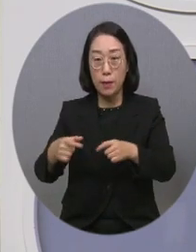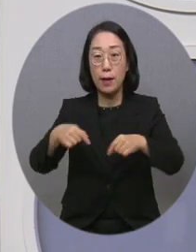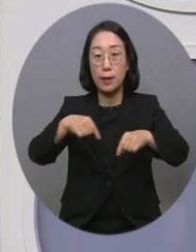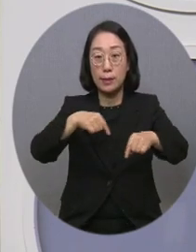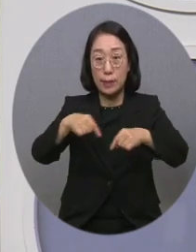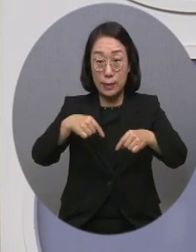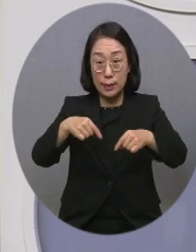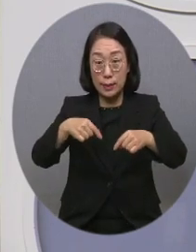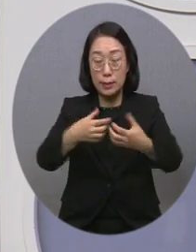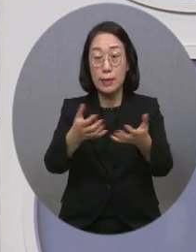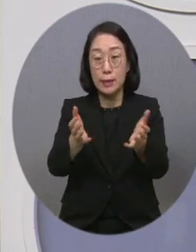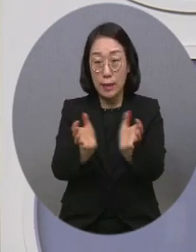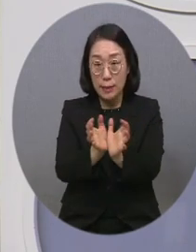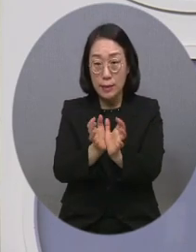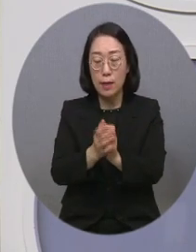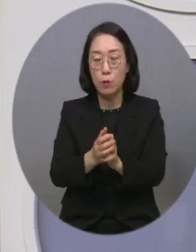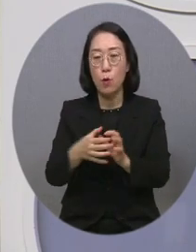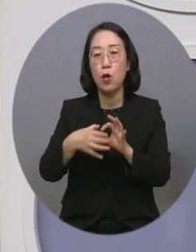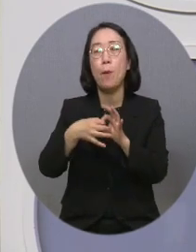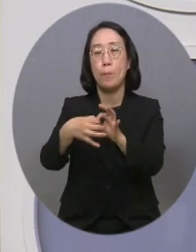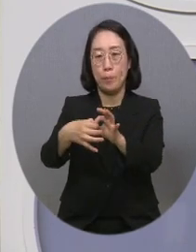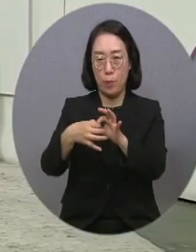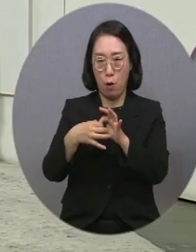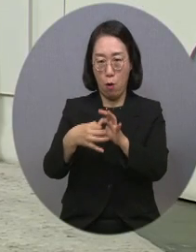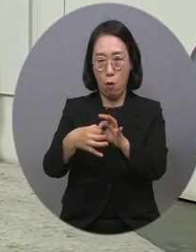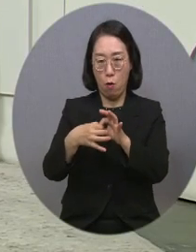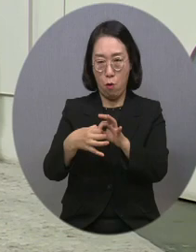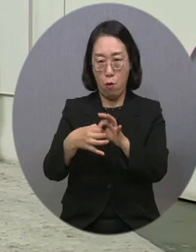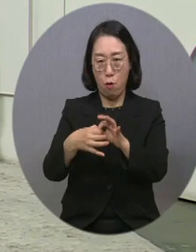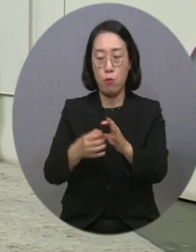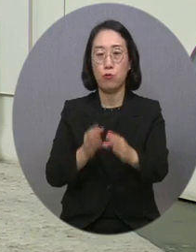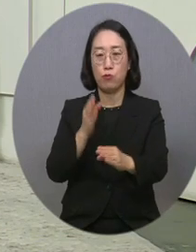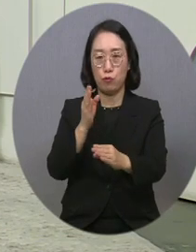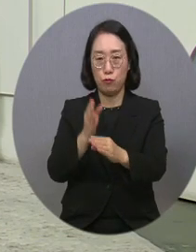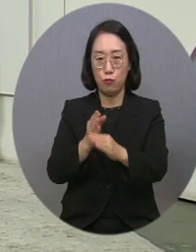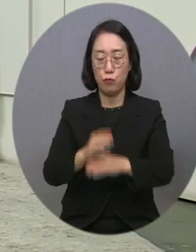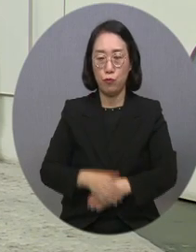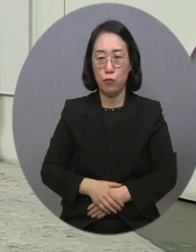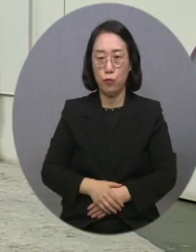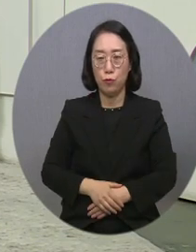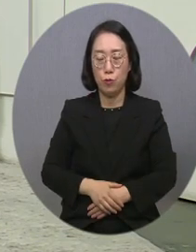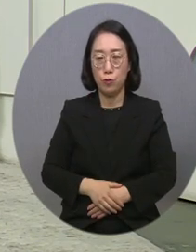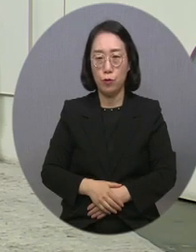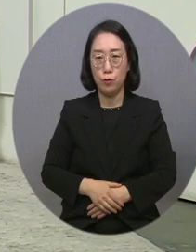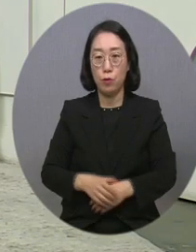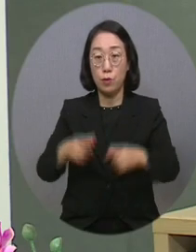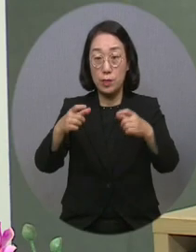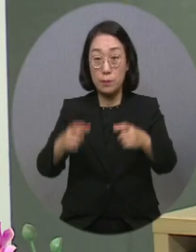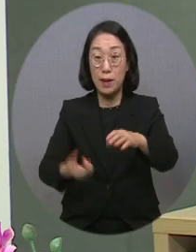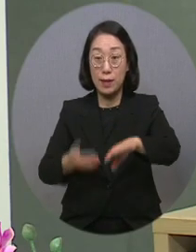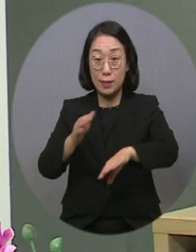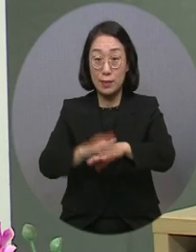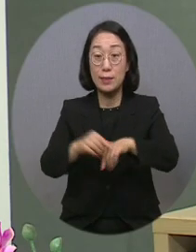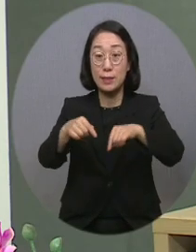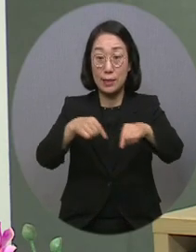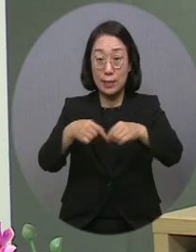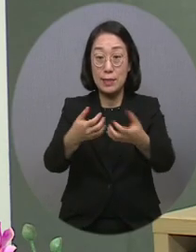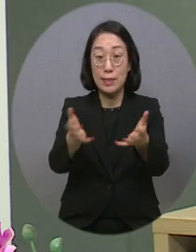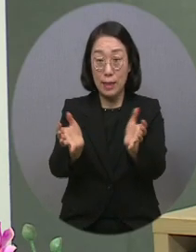지방자치단체하고 협력 관계를 유지하고 있습니다. 네. 그래서 지자체하고 협력 관계 유지이기